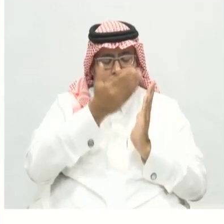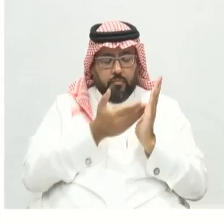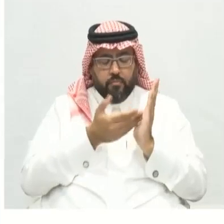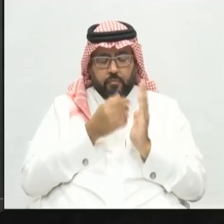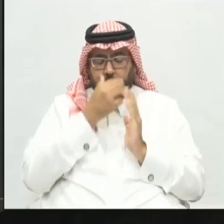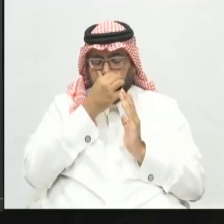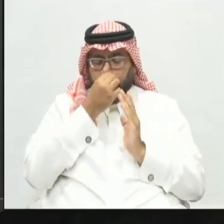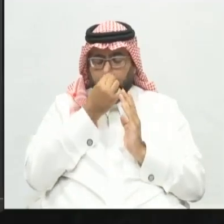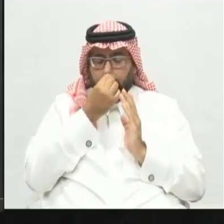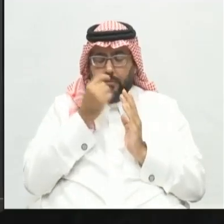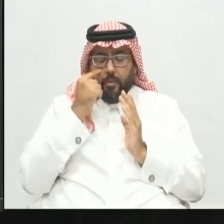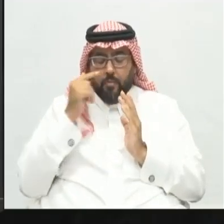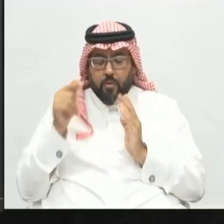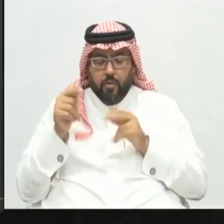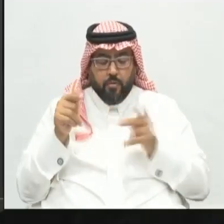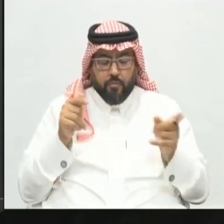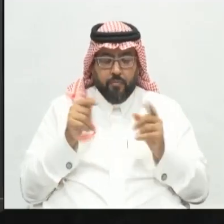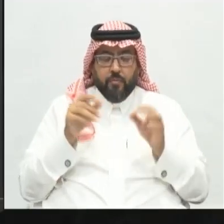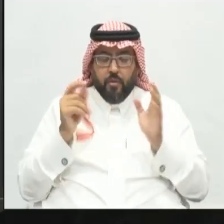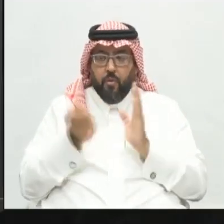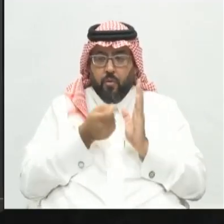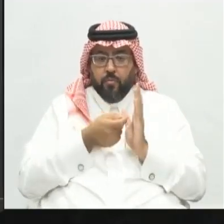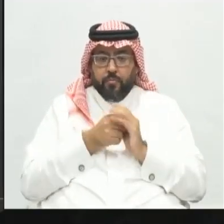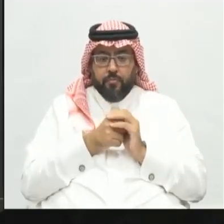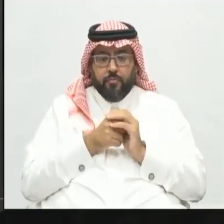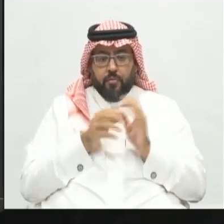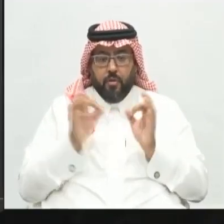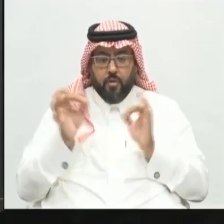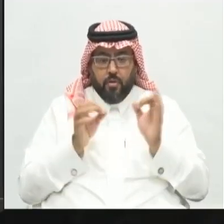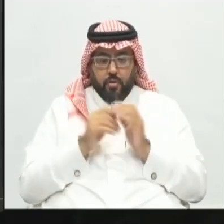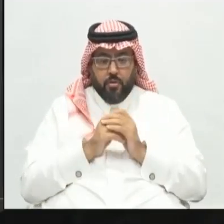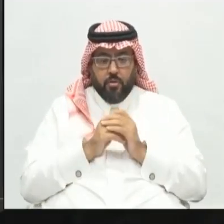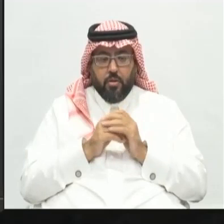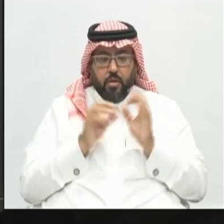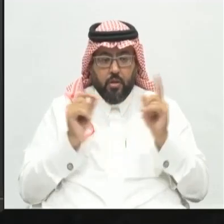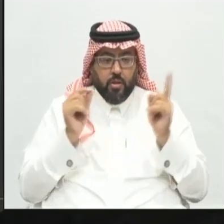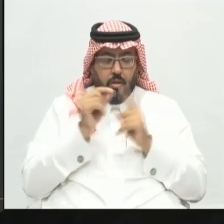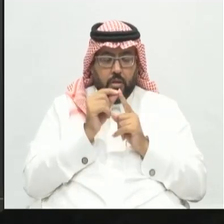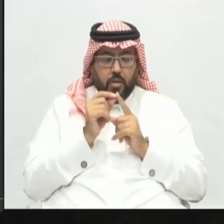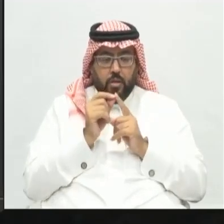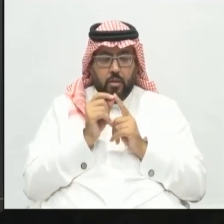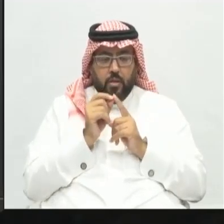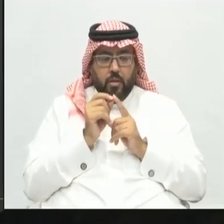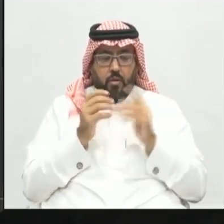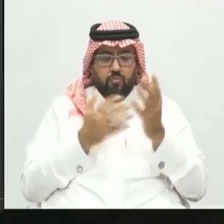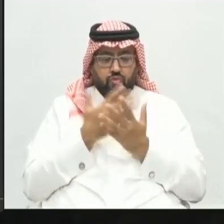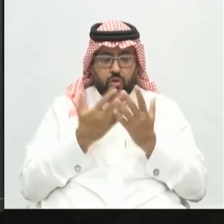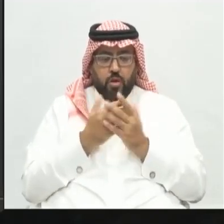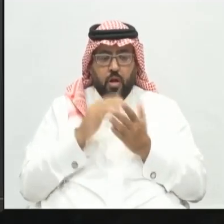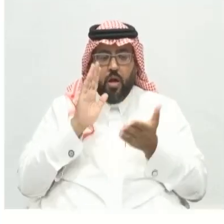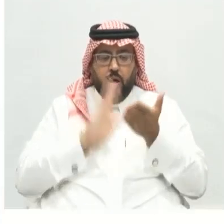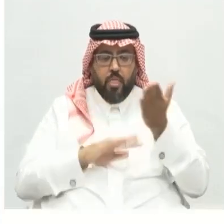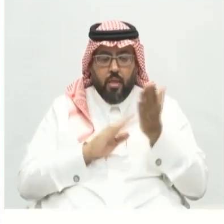اذا يقارن الواقع مع ما هو مكتوب في الخطه وتحديد فيها اي مشكلات او